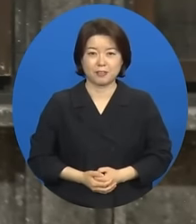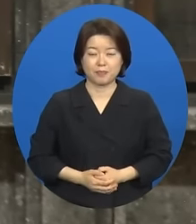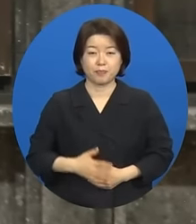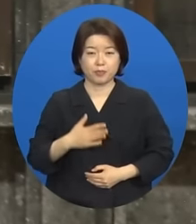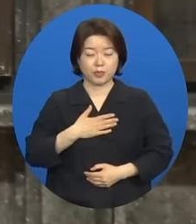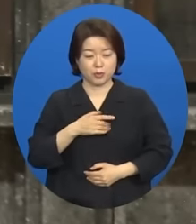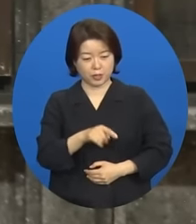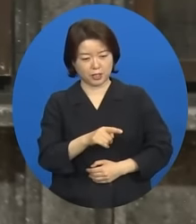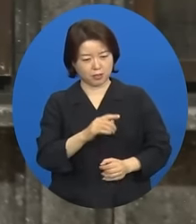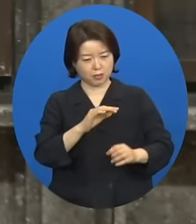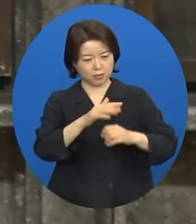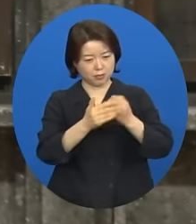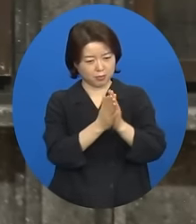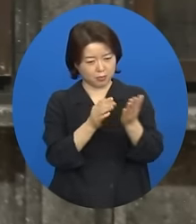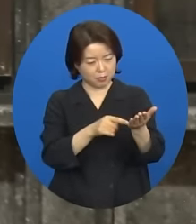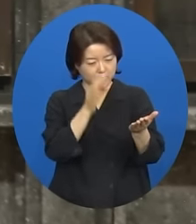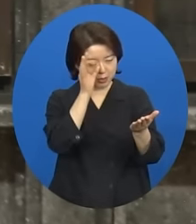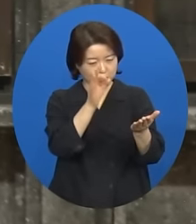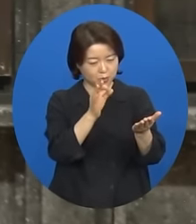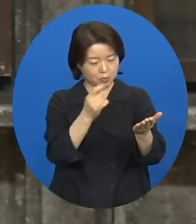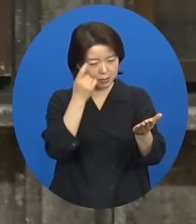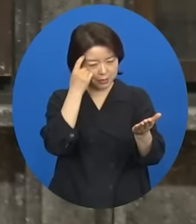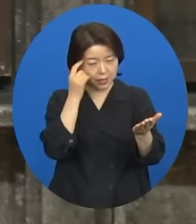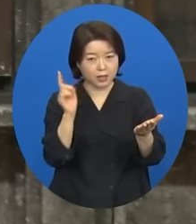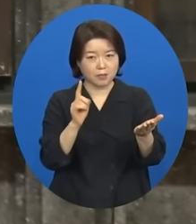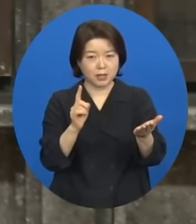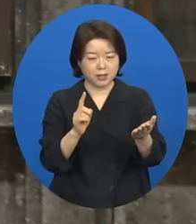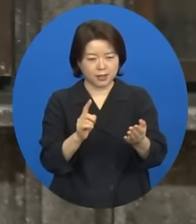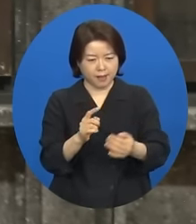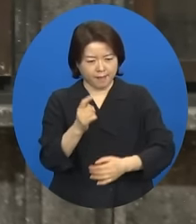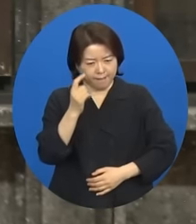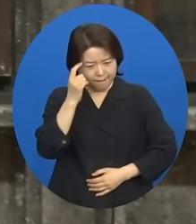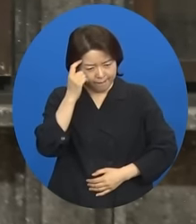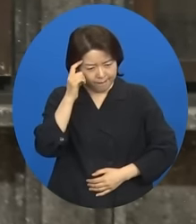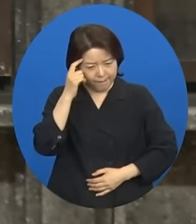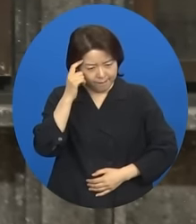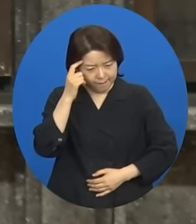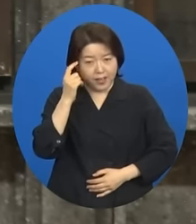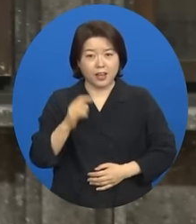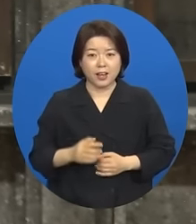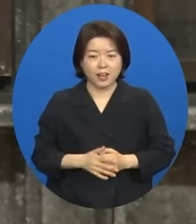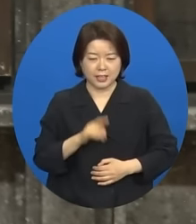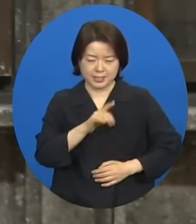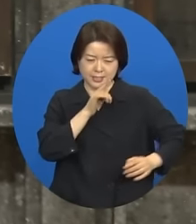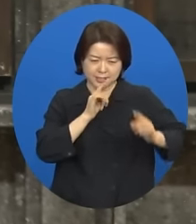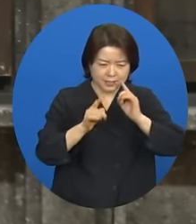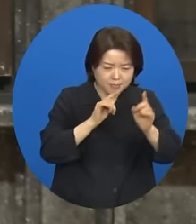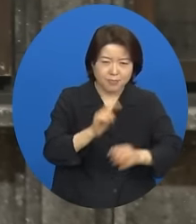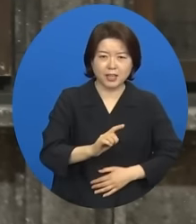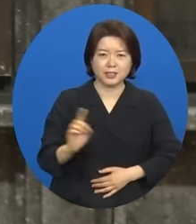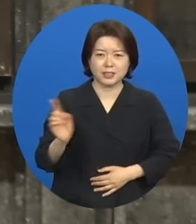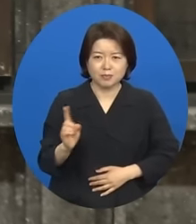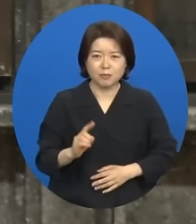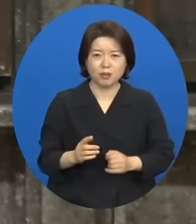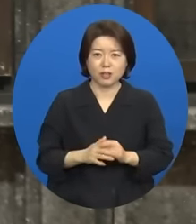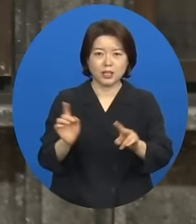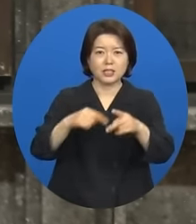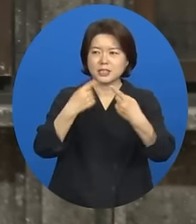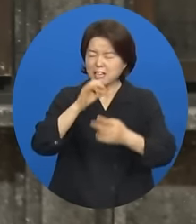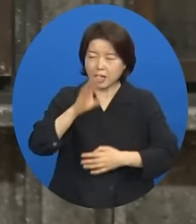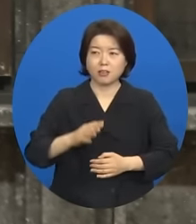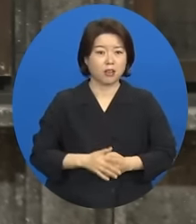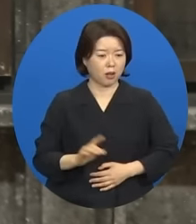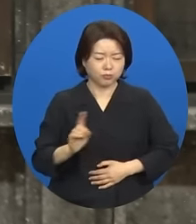저도 이 말씀 가지고 뭘 했을까요? 씨름을 많이 했습니다. 주님 도대체 이 말씀이 이거 이해가 잘 안 가는데요.